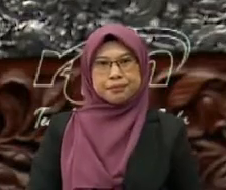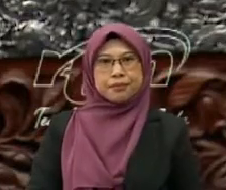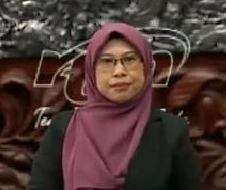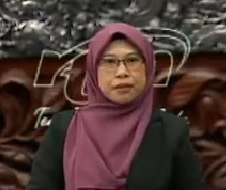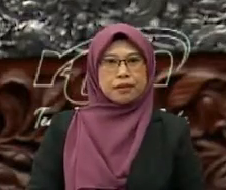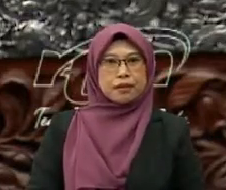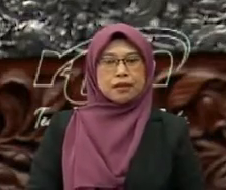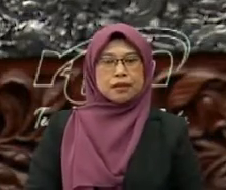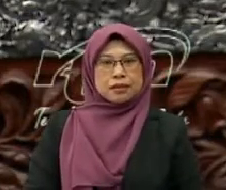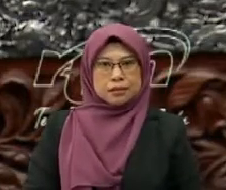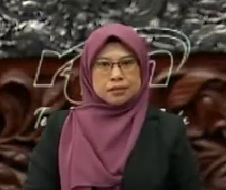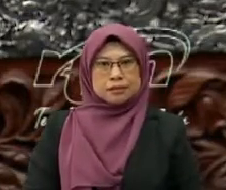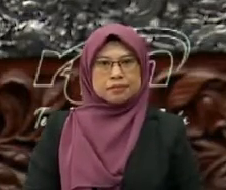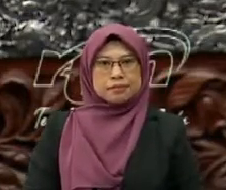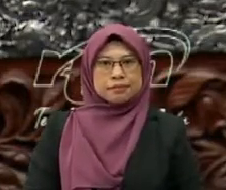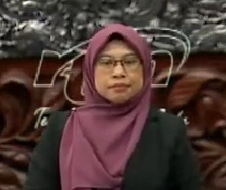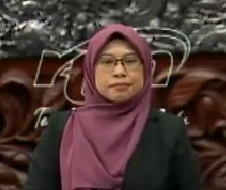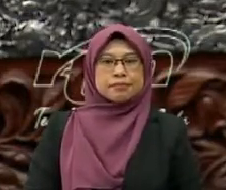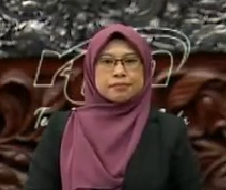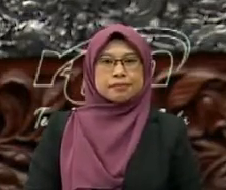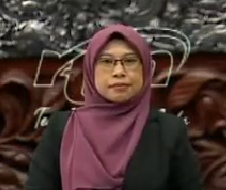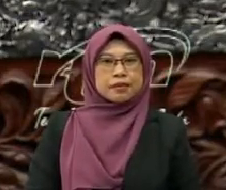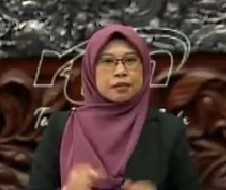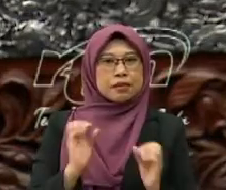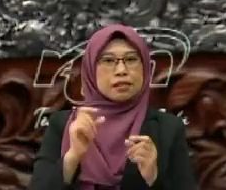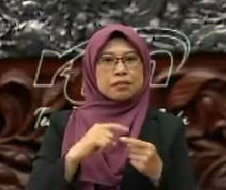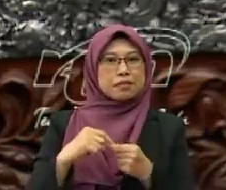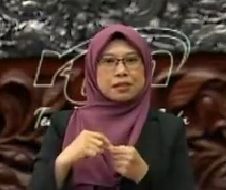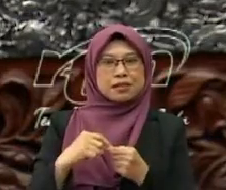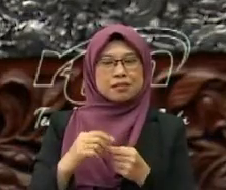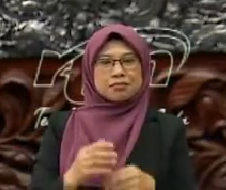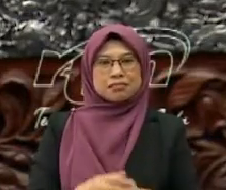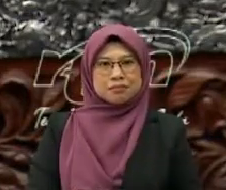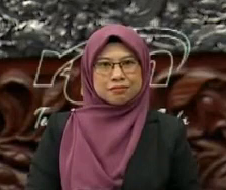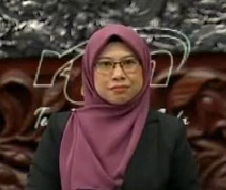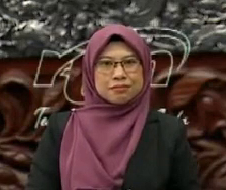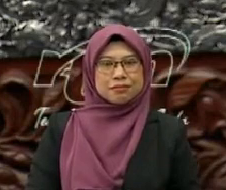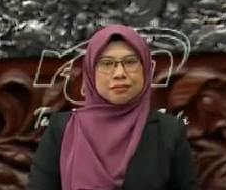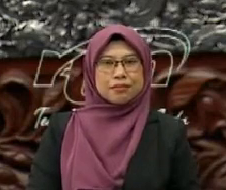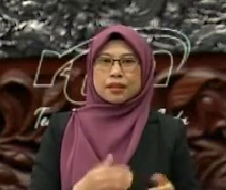nya lagi pada soal yang pertama tidak berkaitan langsung